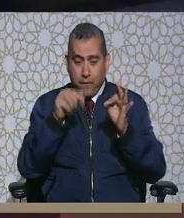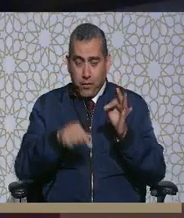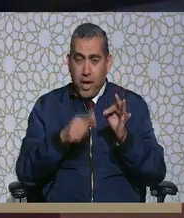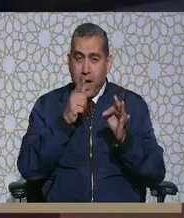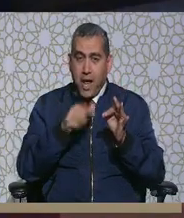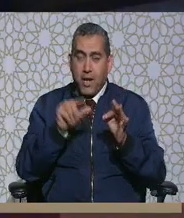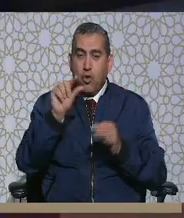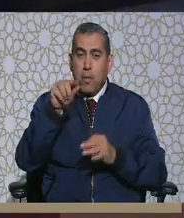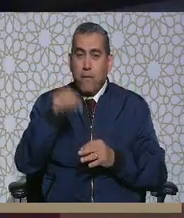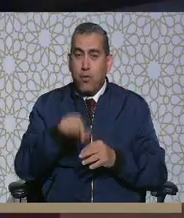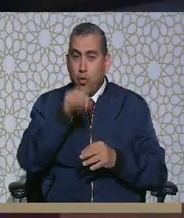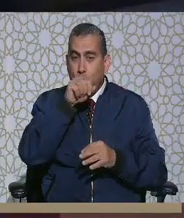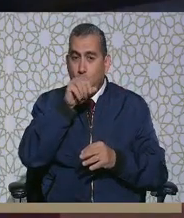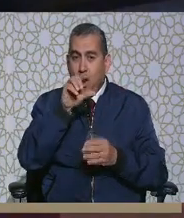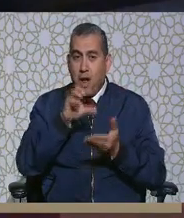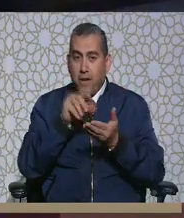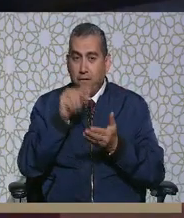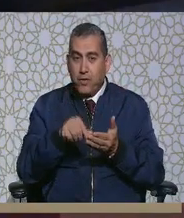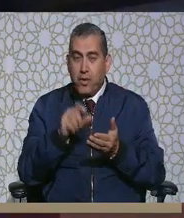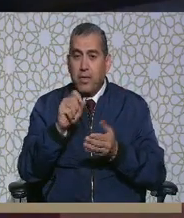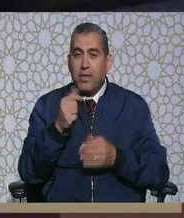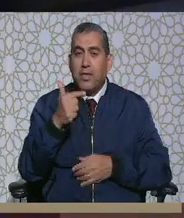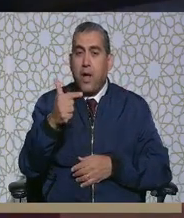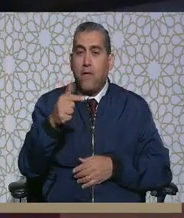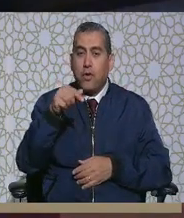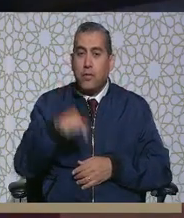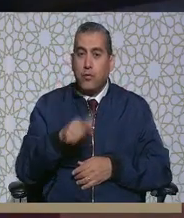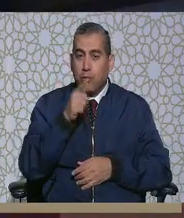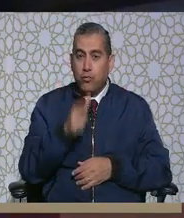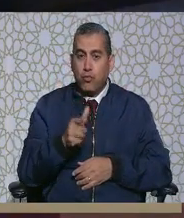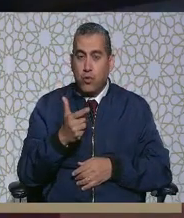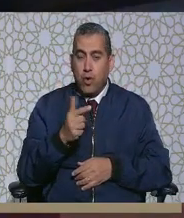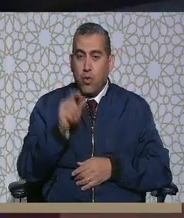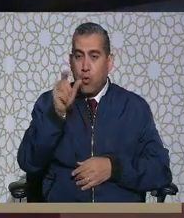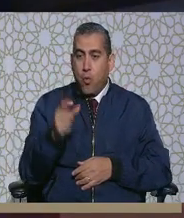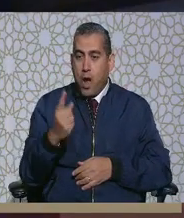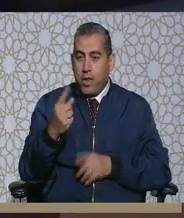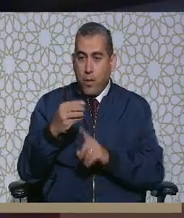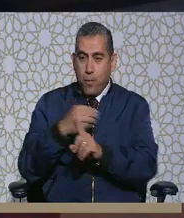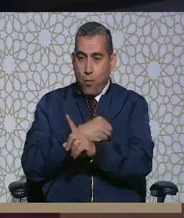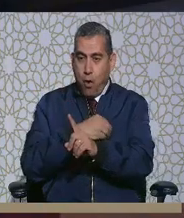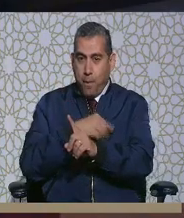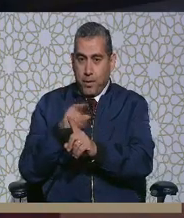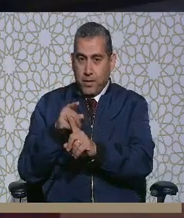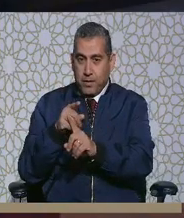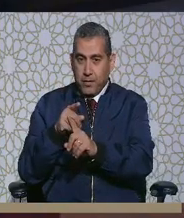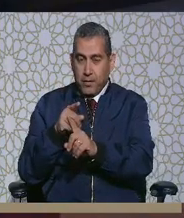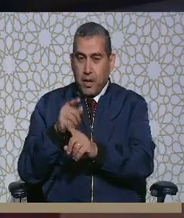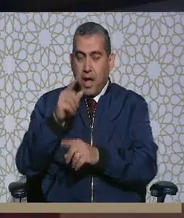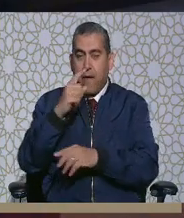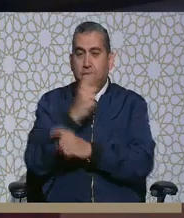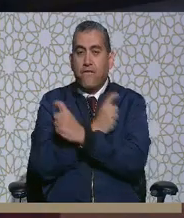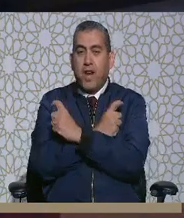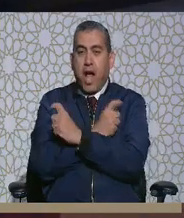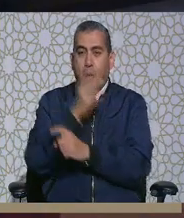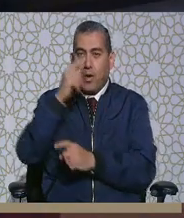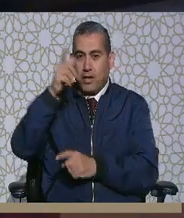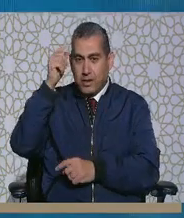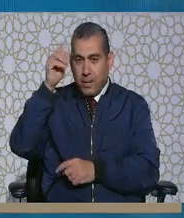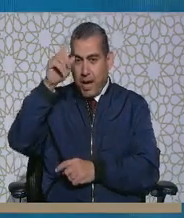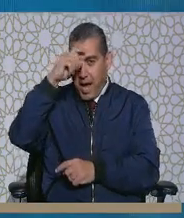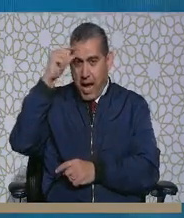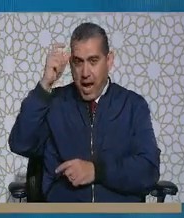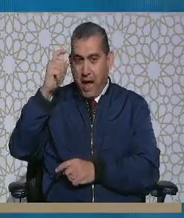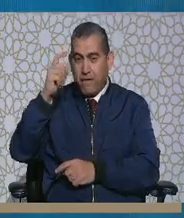نموذج من اهم النماذج في التفويض واحد مؤمن من ال فرعون لما قال